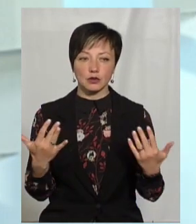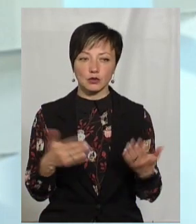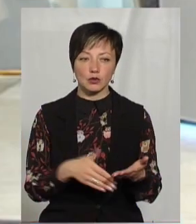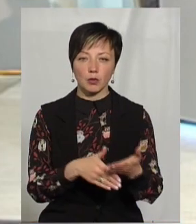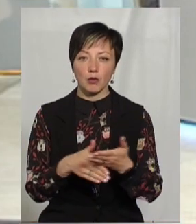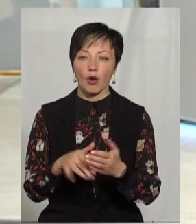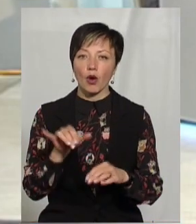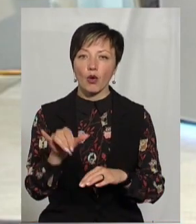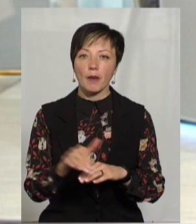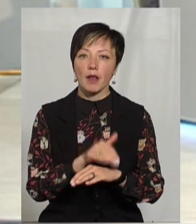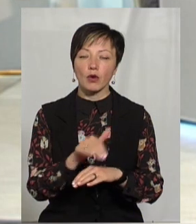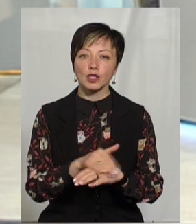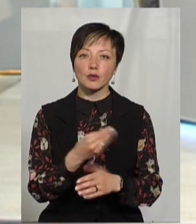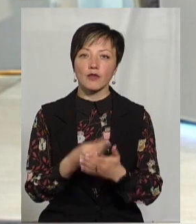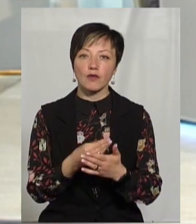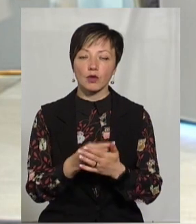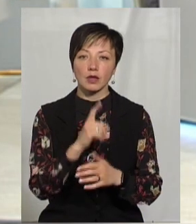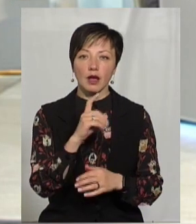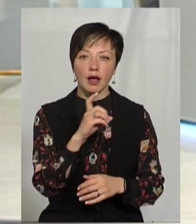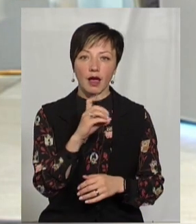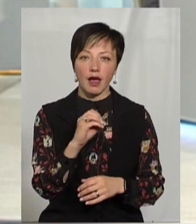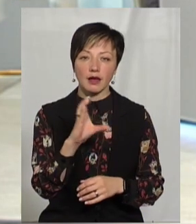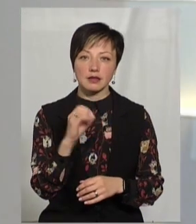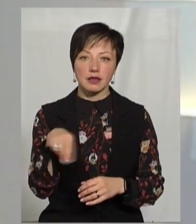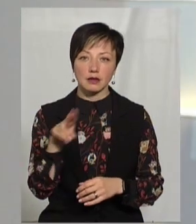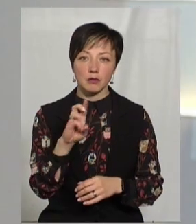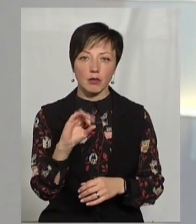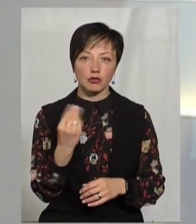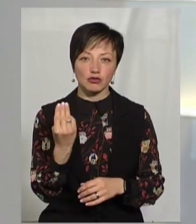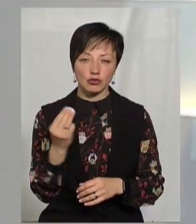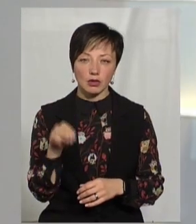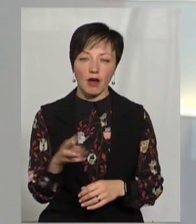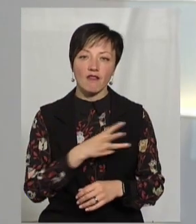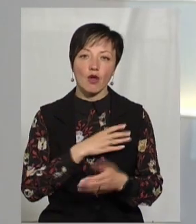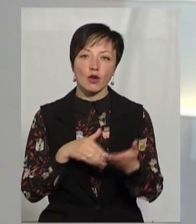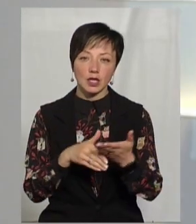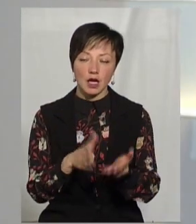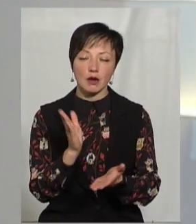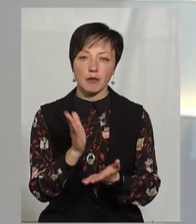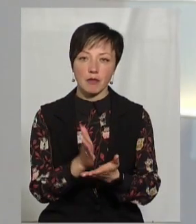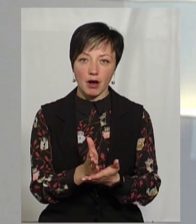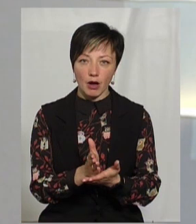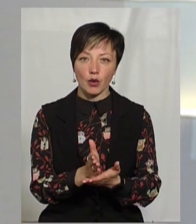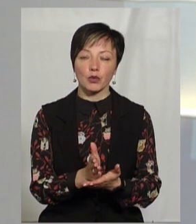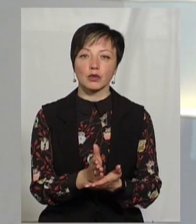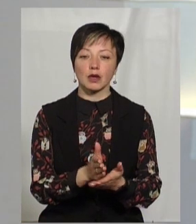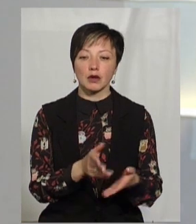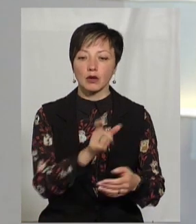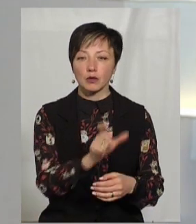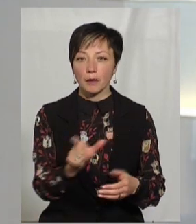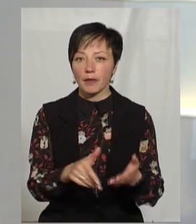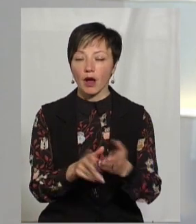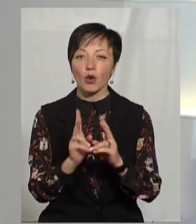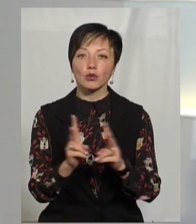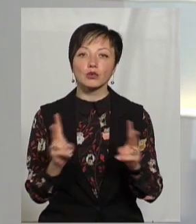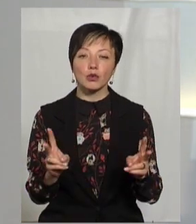У благодійному фонді «Хесед Бешт» волонтери теж мають підопічних. Хто вони та яку